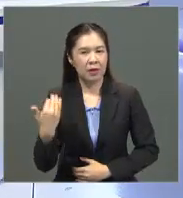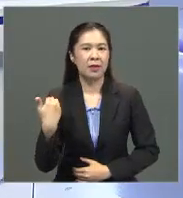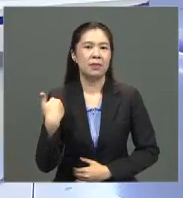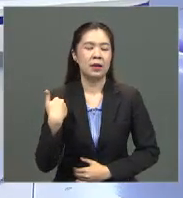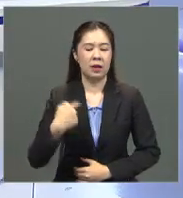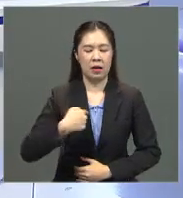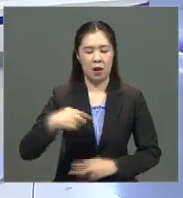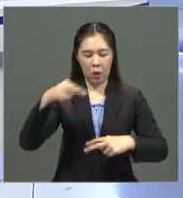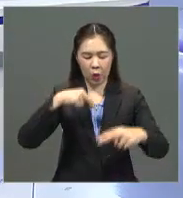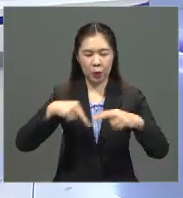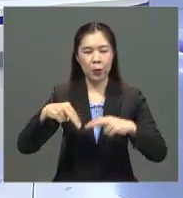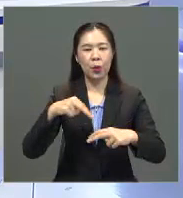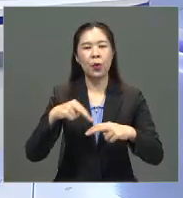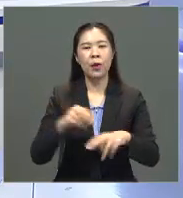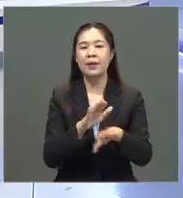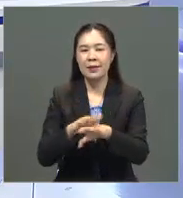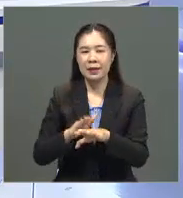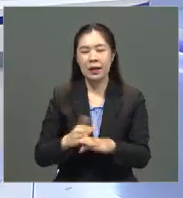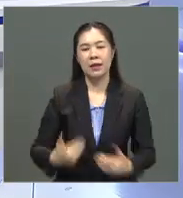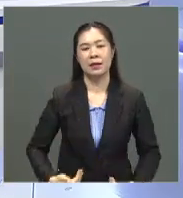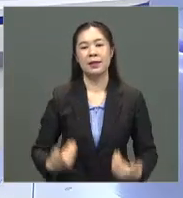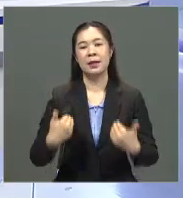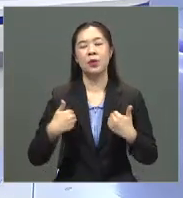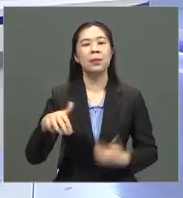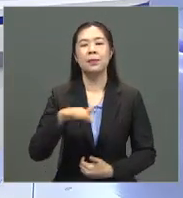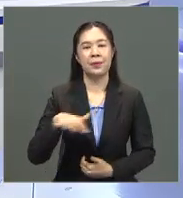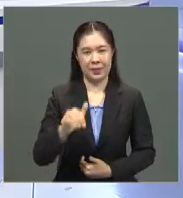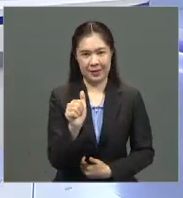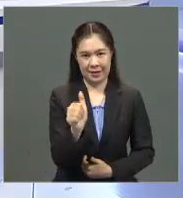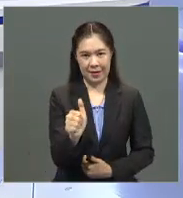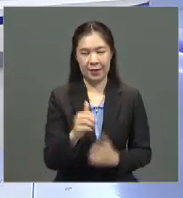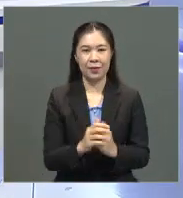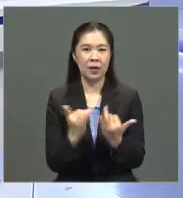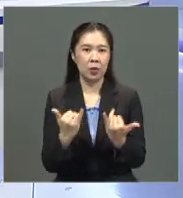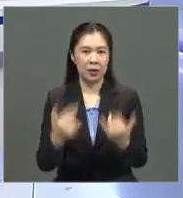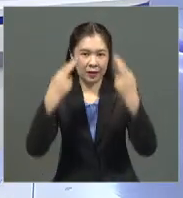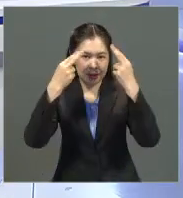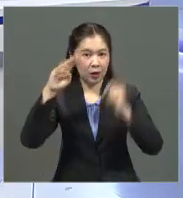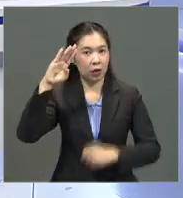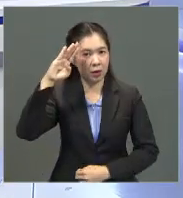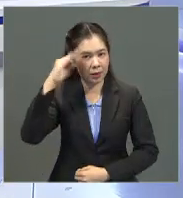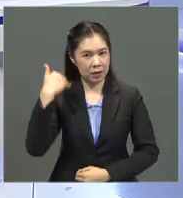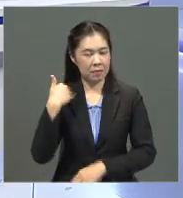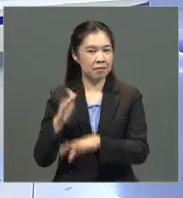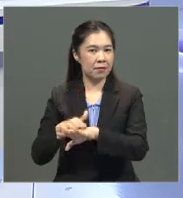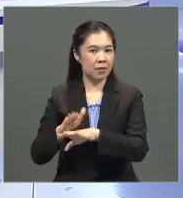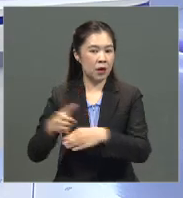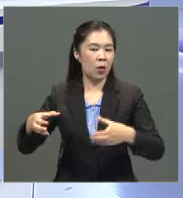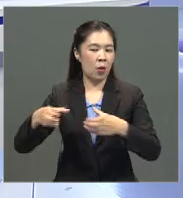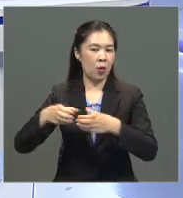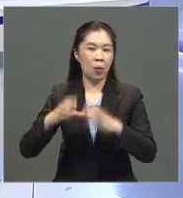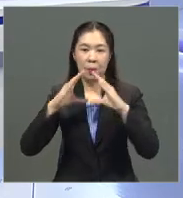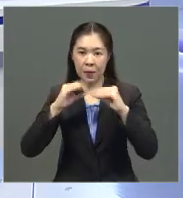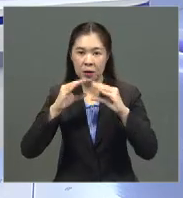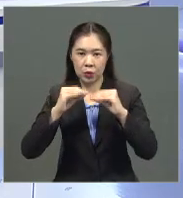สถานการณ์ที่เราสามารถควบคุมได้แล้วกันนะเราสามารถใช้ชีวิตกันได้ตามปกติมากขึ้นอย่างวันนี้เองท่านนายกตรีก็จะมีการเรียกประชุมสปกชุด